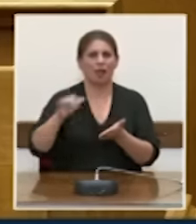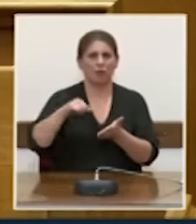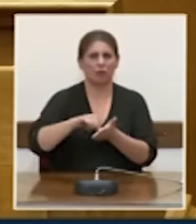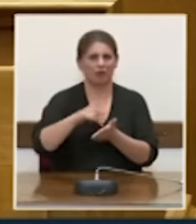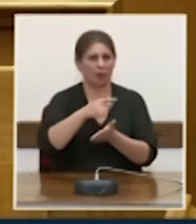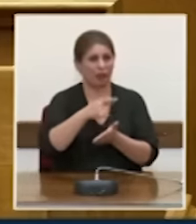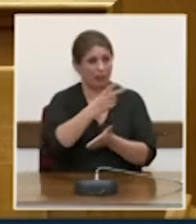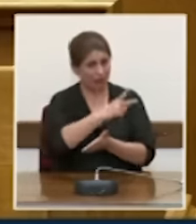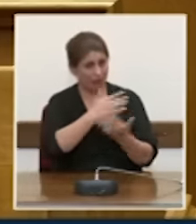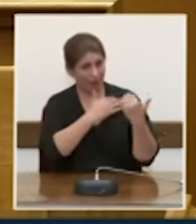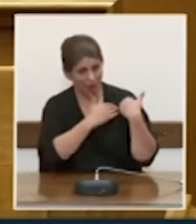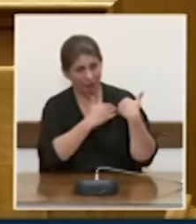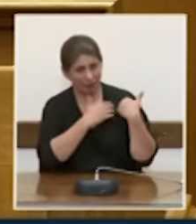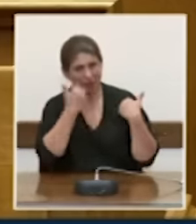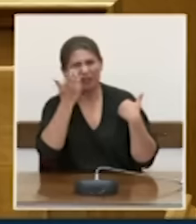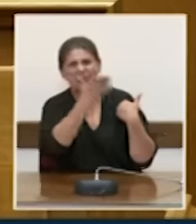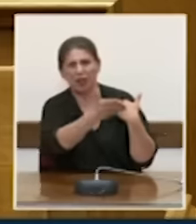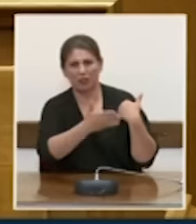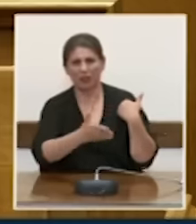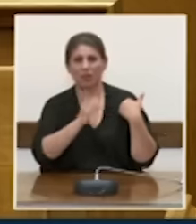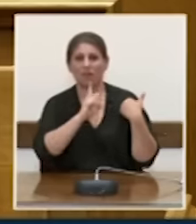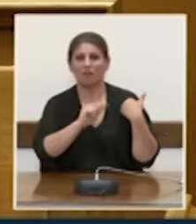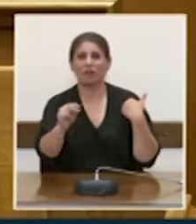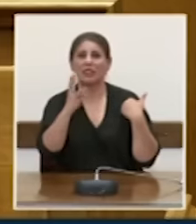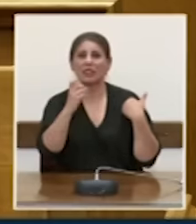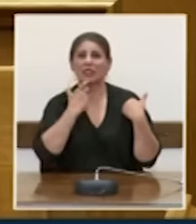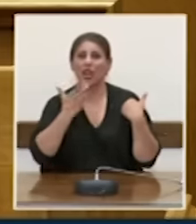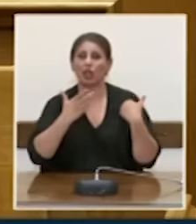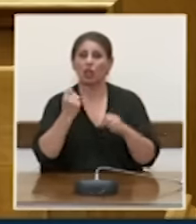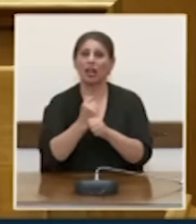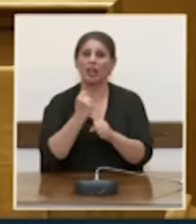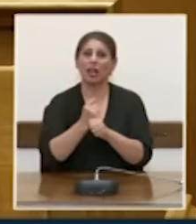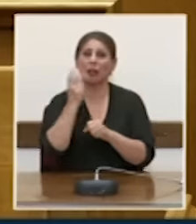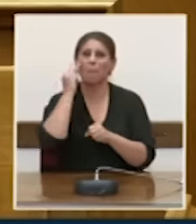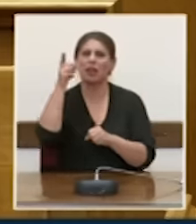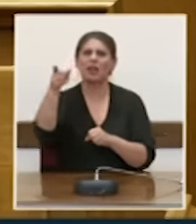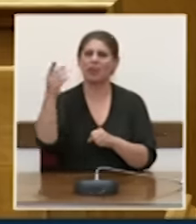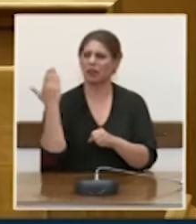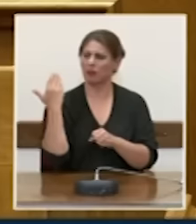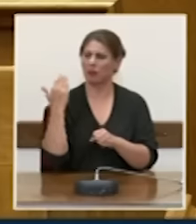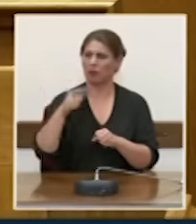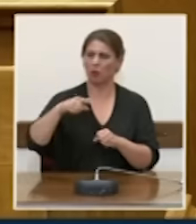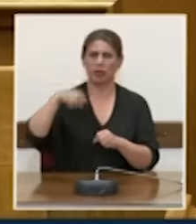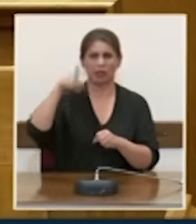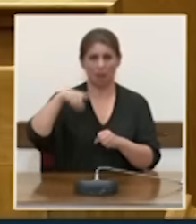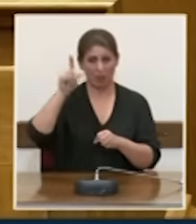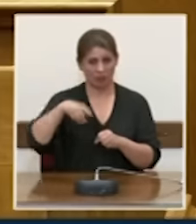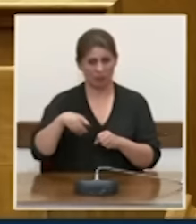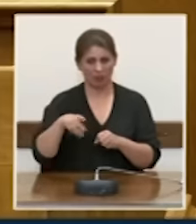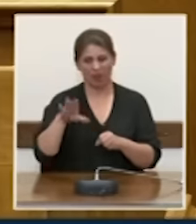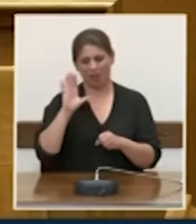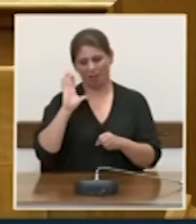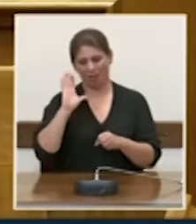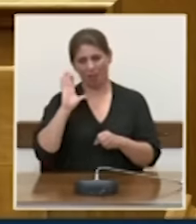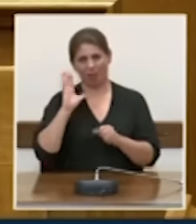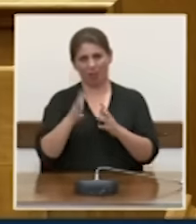ντρεπόμαστε. Τα ίδια και με τη 40χρονη εργάτρια στο Μενίδη πριν από λίγες μέρες. Δεν θα καθίσουμε όμως με